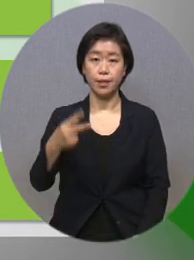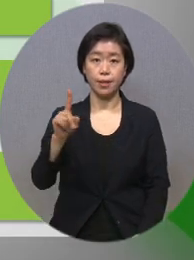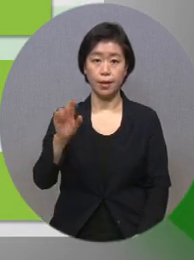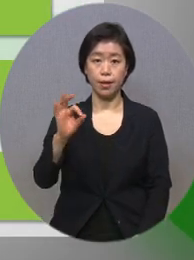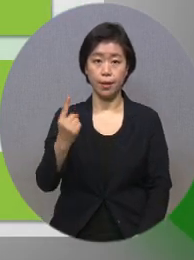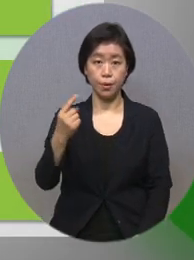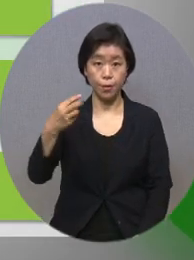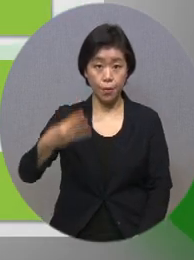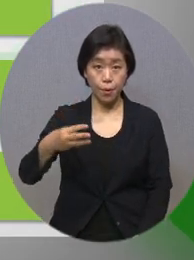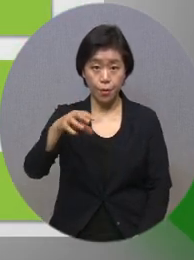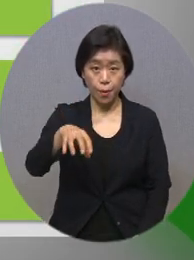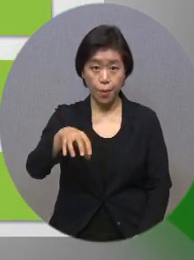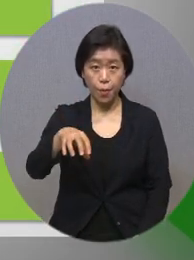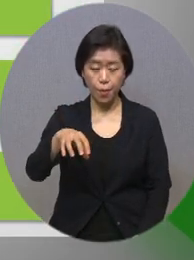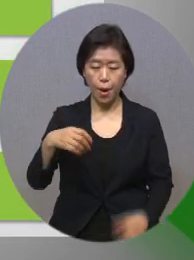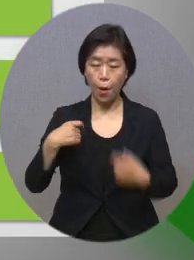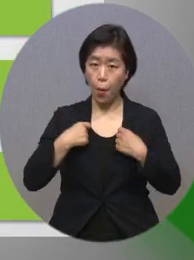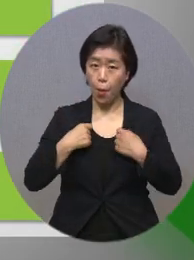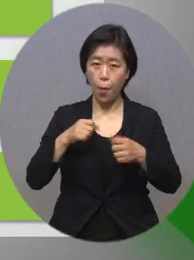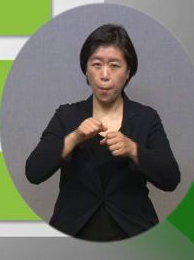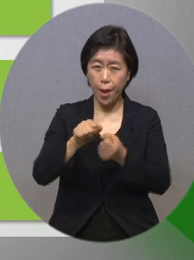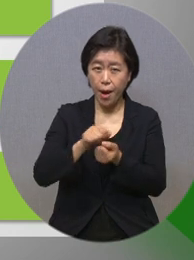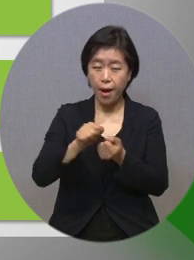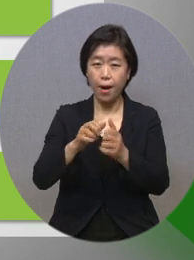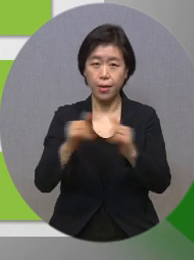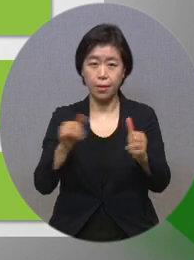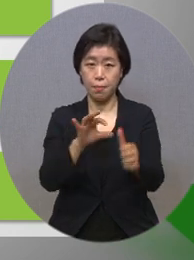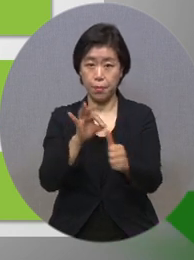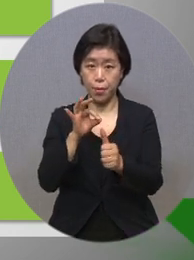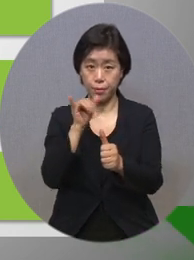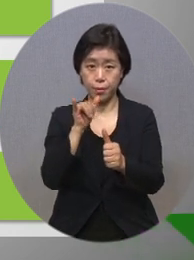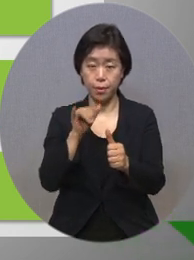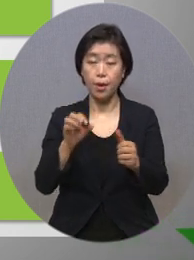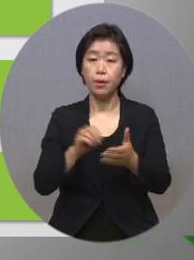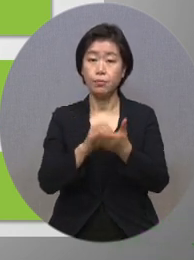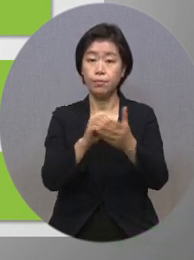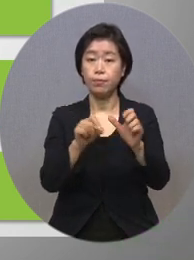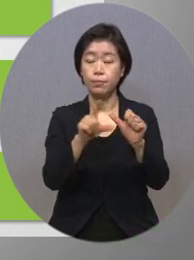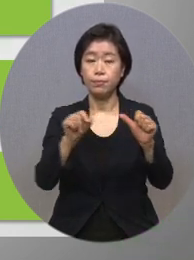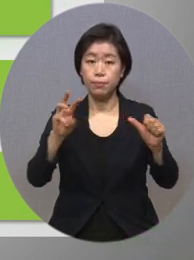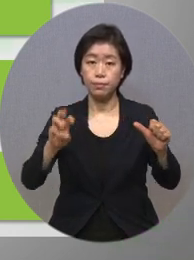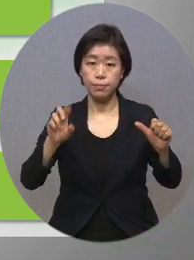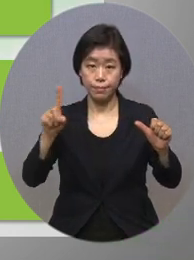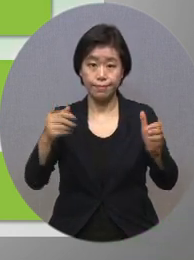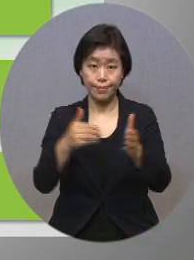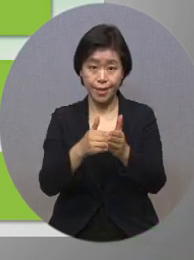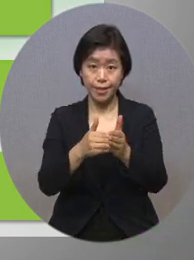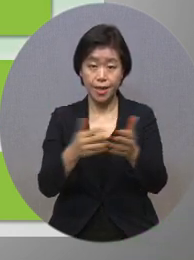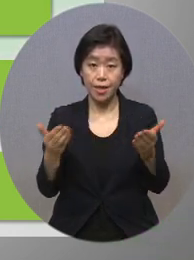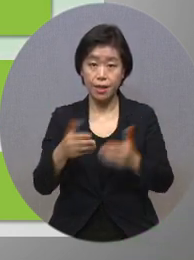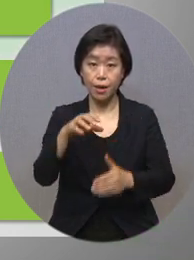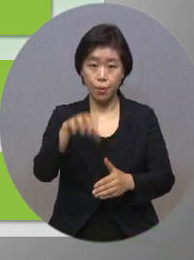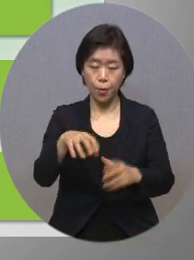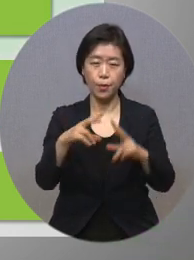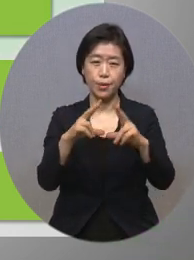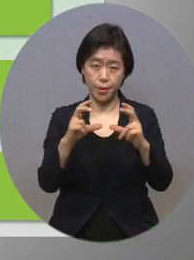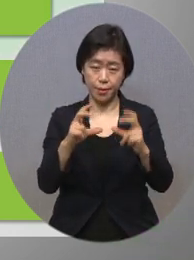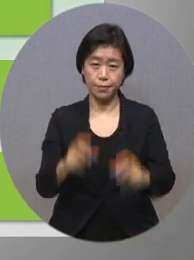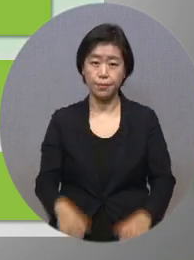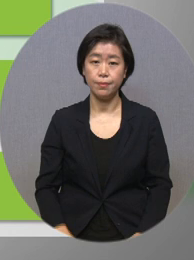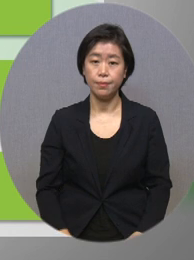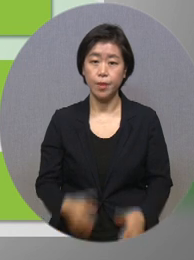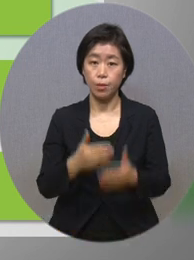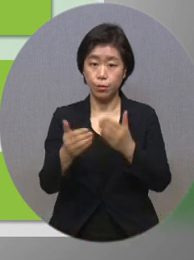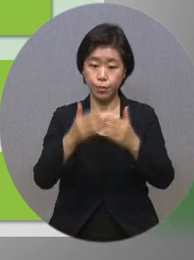아울에서 세탁원을 모집합니다. 접수 마감일은 5월 31일까지며 근무지는 경기 성남시입니다.